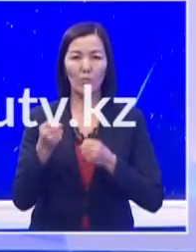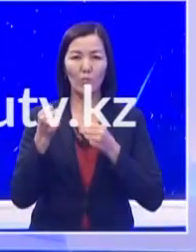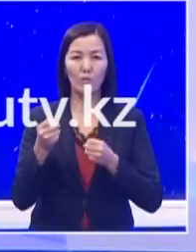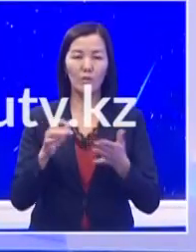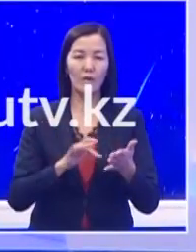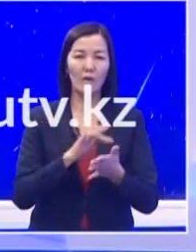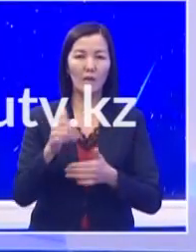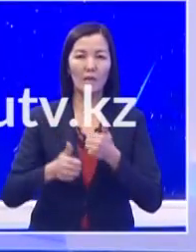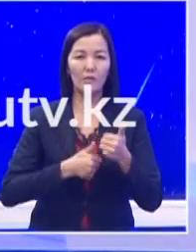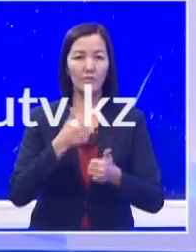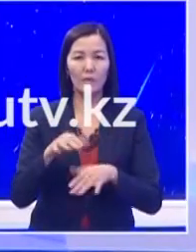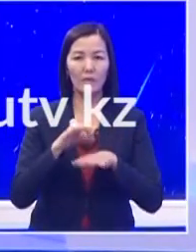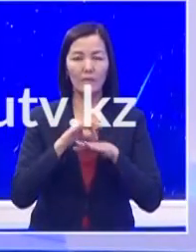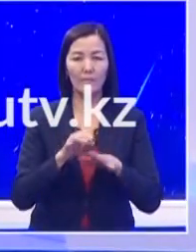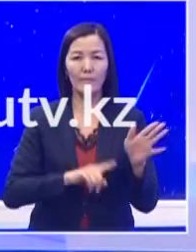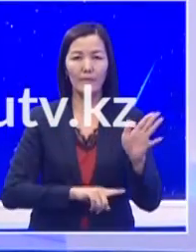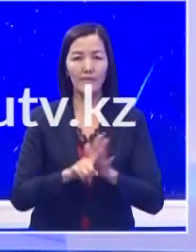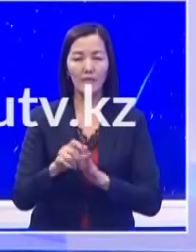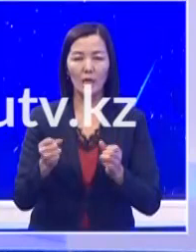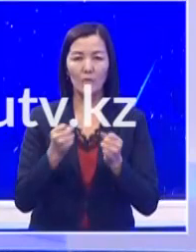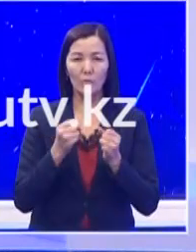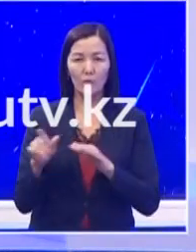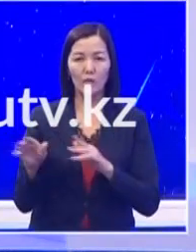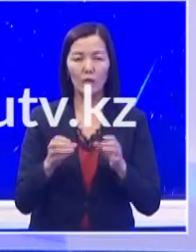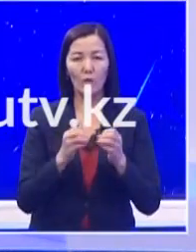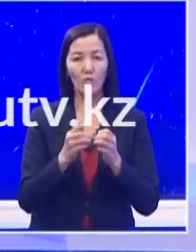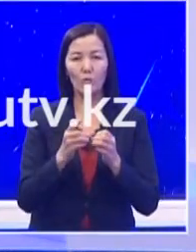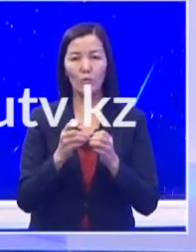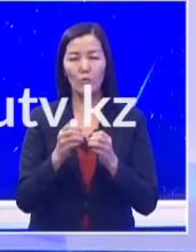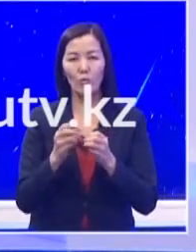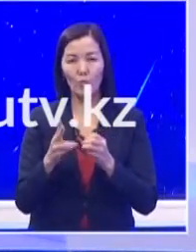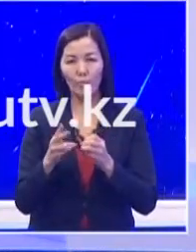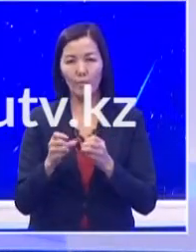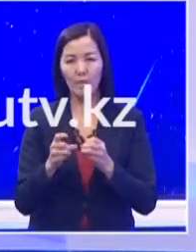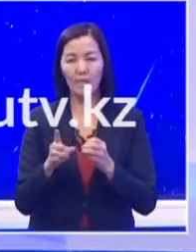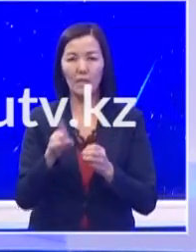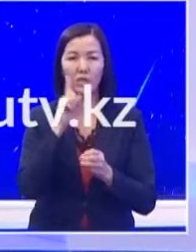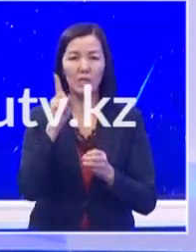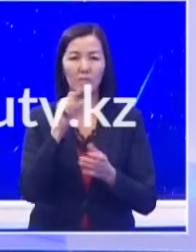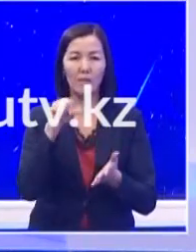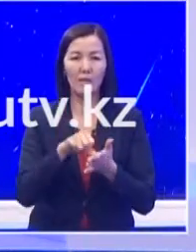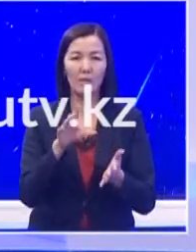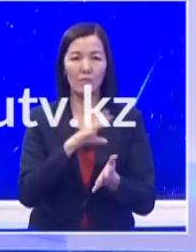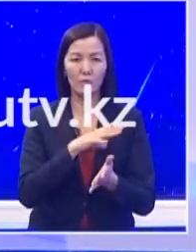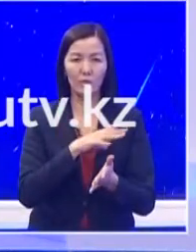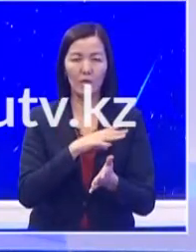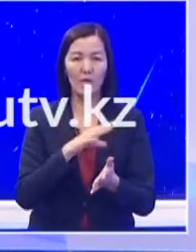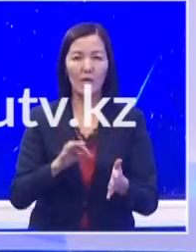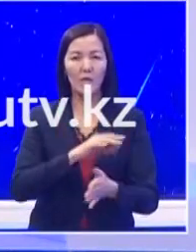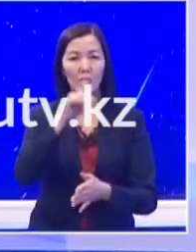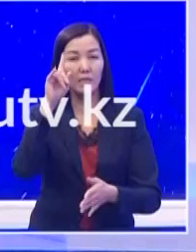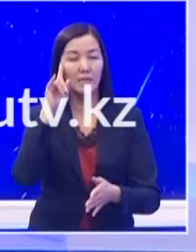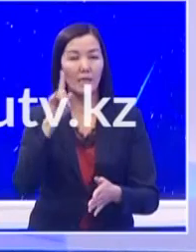Талдықорғанда бокстан қалалық ашық чемпионат басталды. Спорттық шара 10-11 жастағы былғары қолғап шеберлер арасында өтіп жатыр. Оған